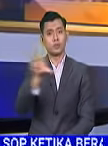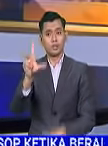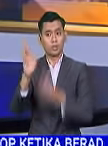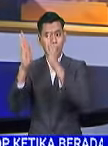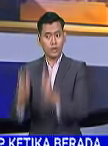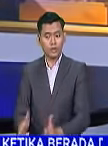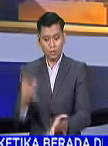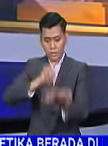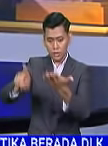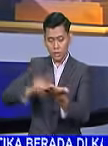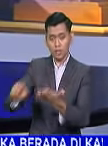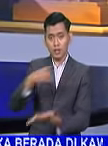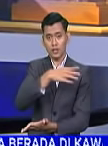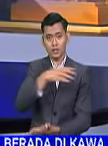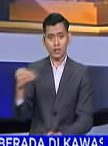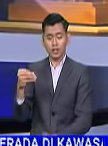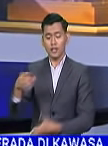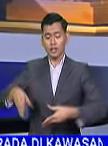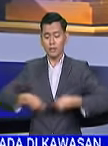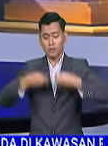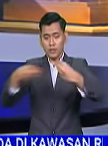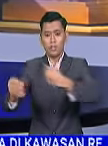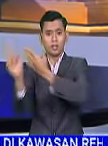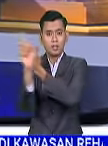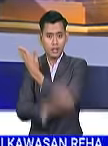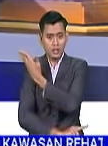dan dikompaun termasuk tiga penjaga premis